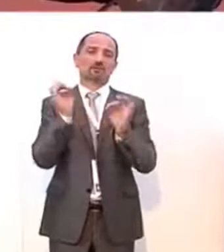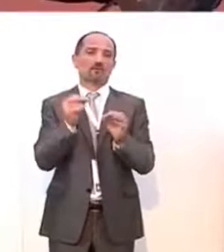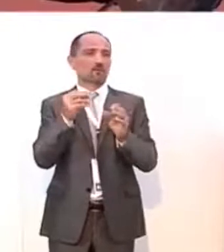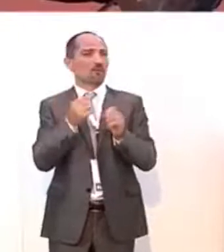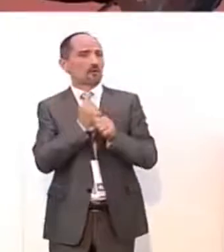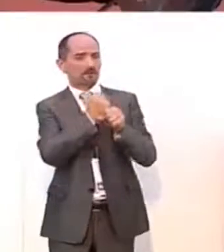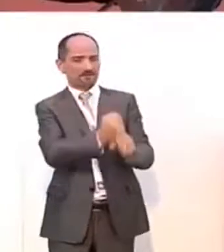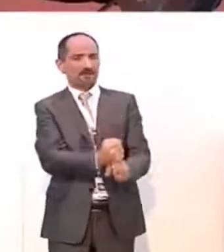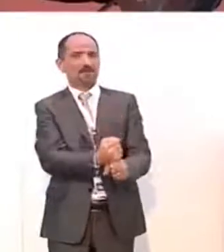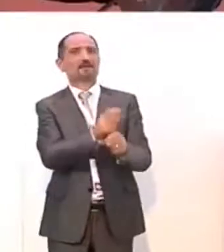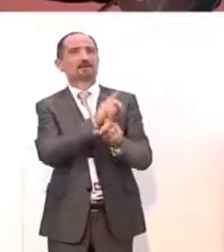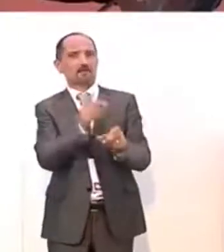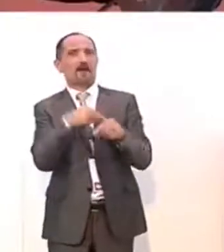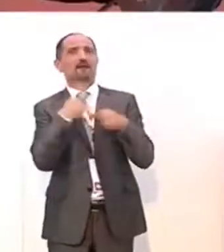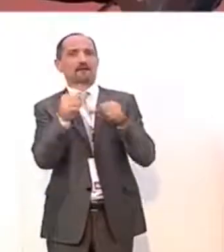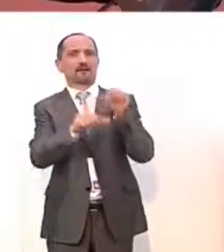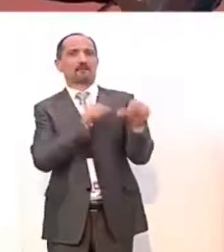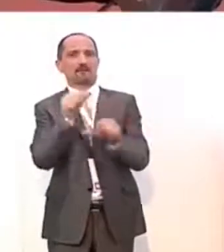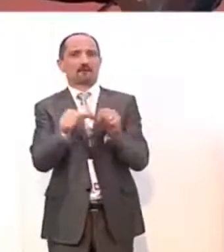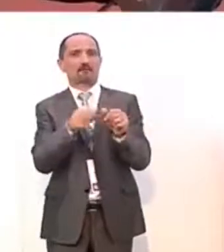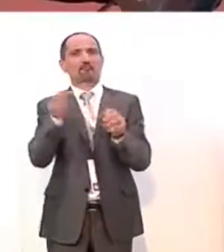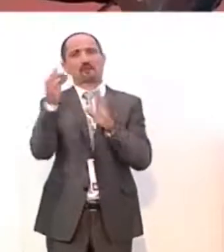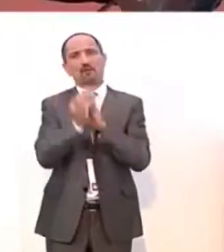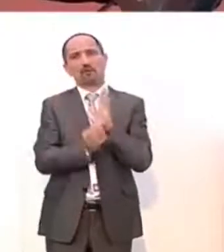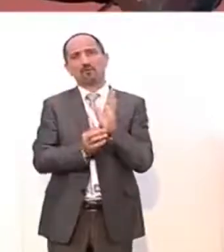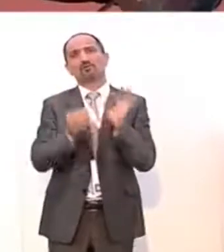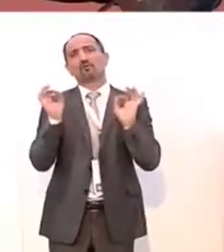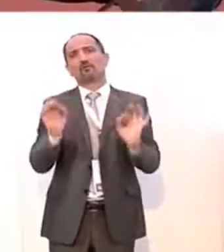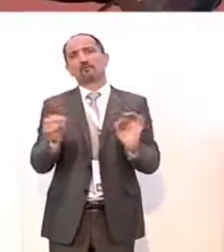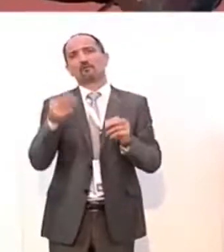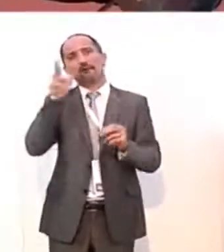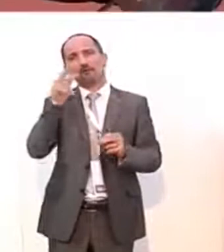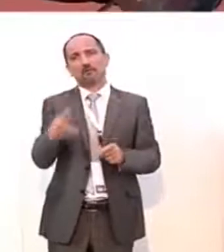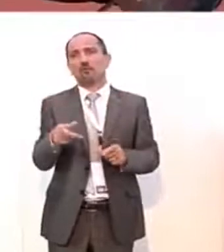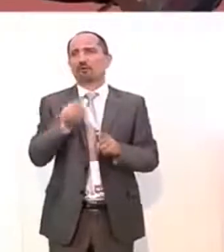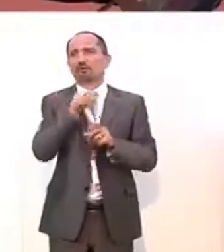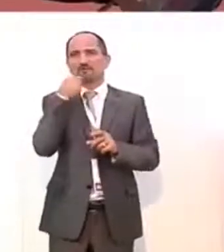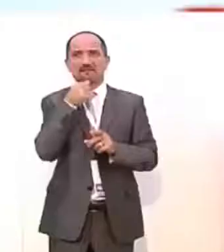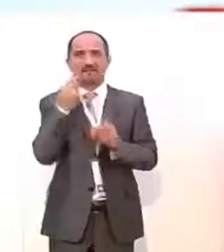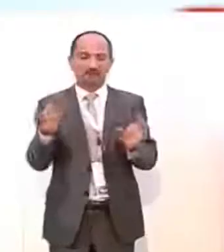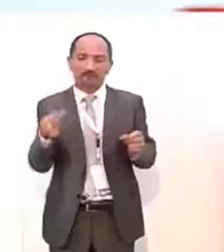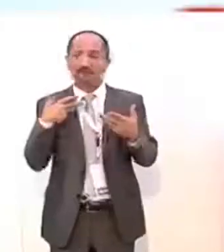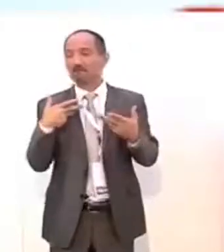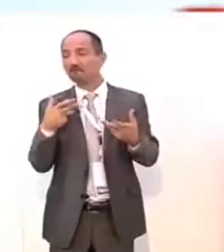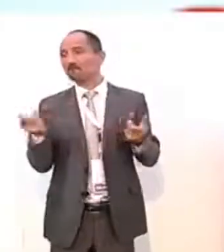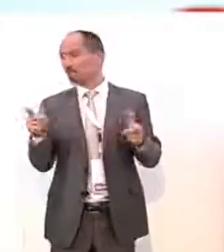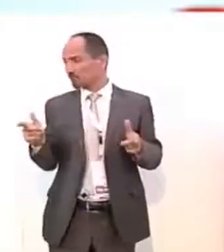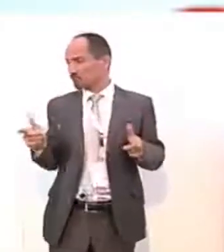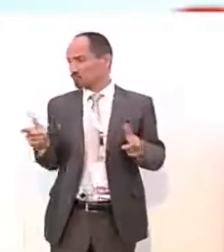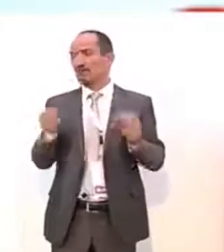la rappresentanza ma anche il cambiamento delle condizioni per le donne. Inutile esserci se